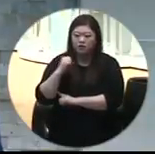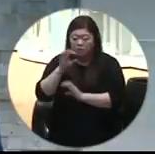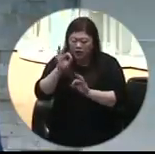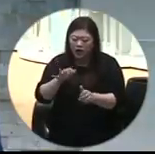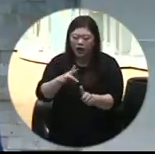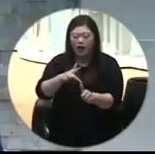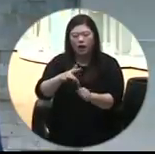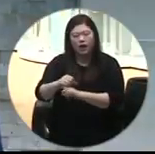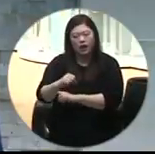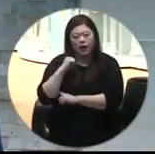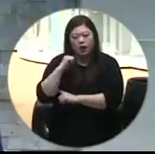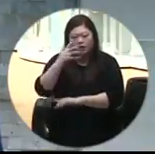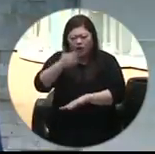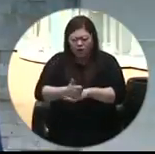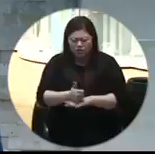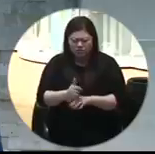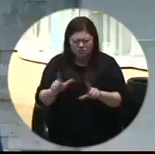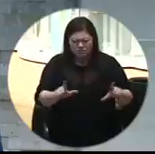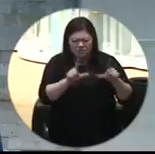수가 없는 상황이요.